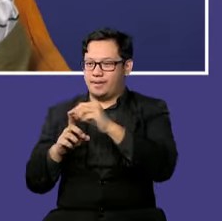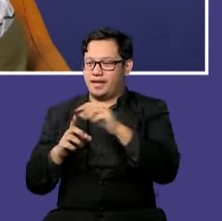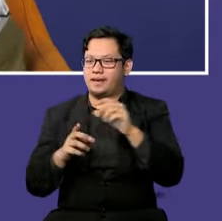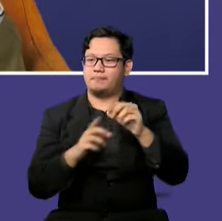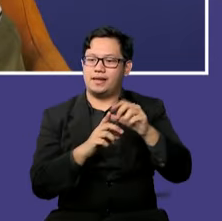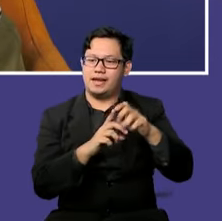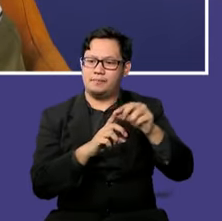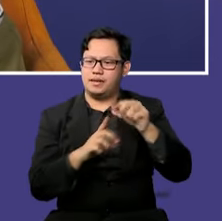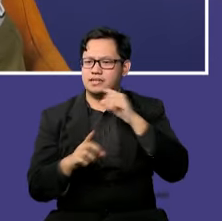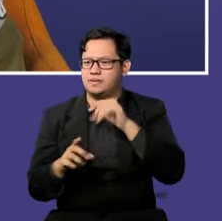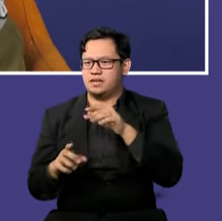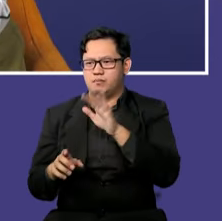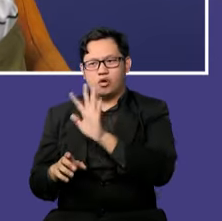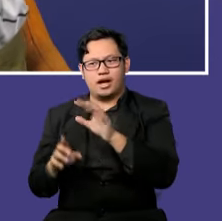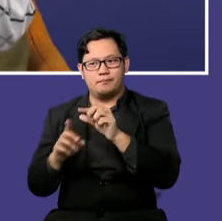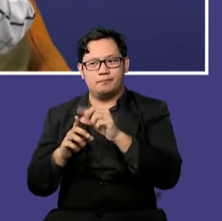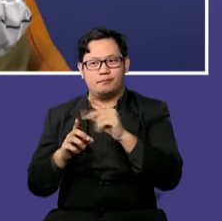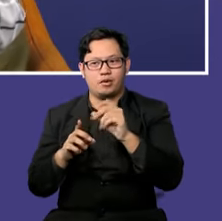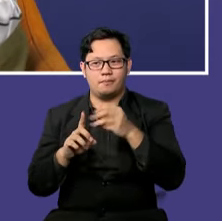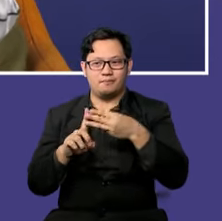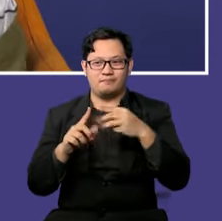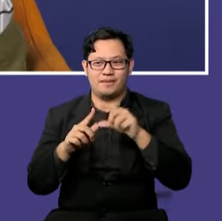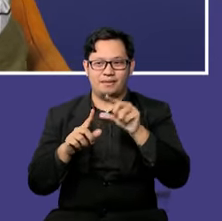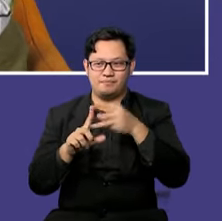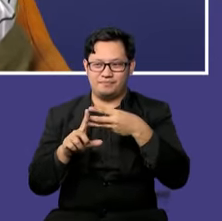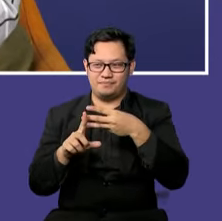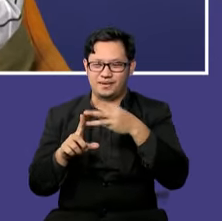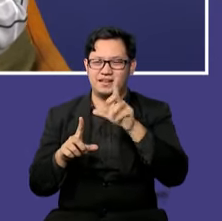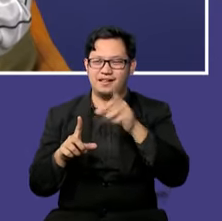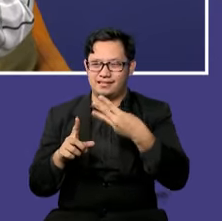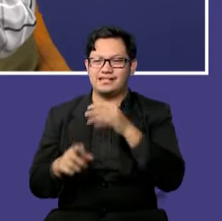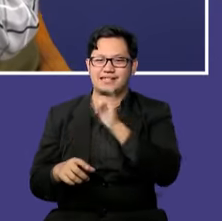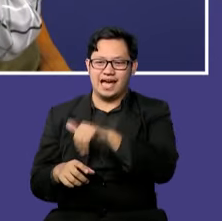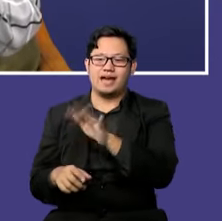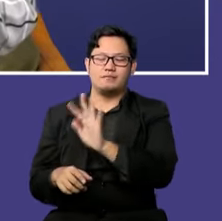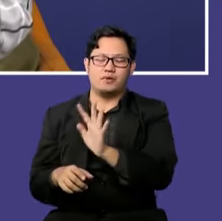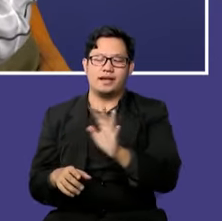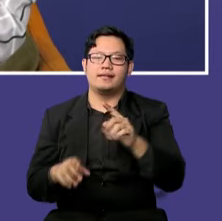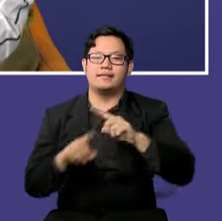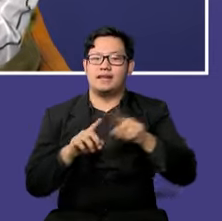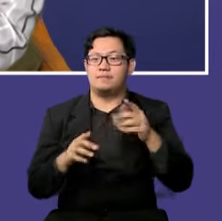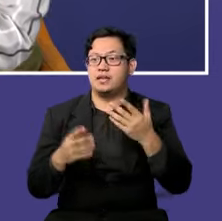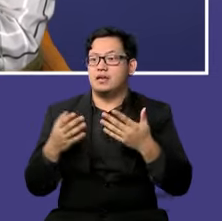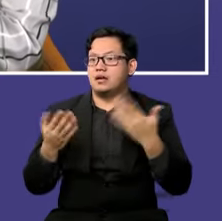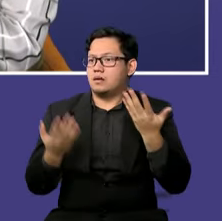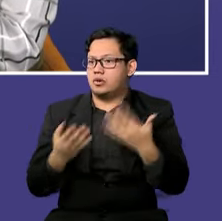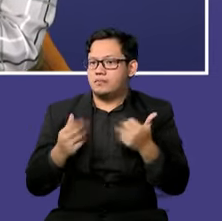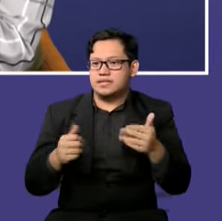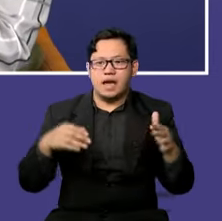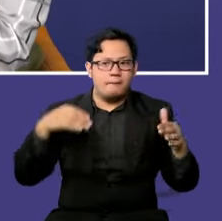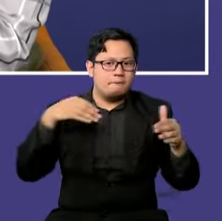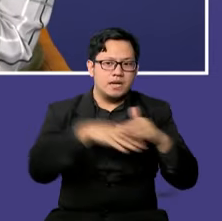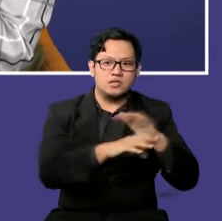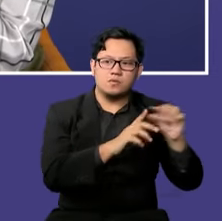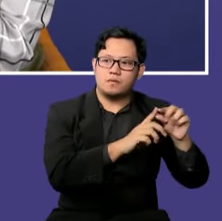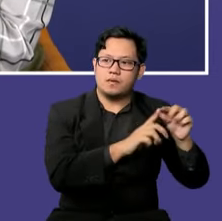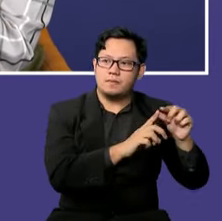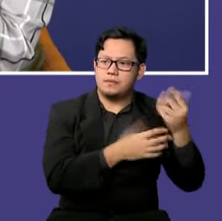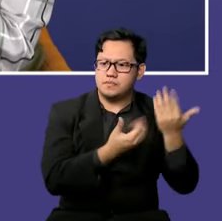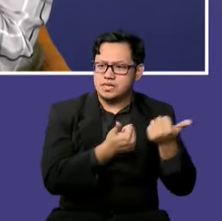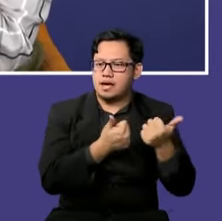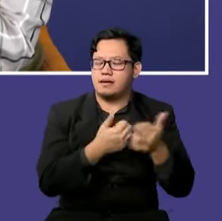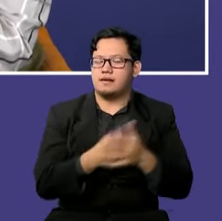berarti tidak akan robello sebetulnya begitu mereka masuk ke diperiksa dan kemudian ceritanya keluar hasilnya di tempat yang